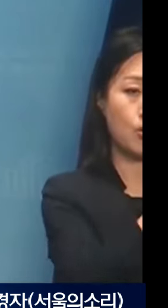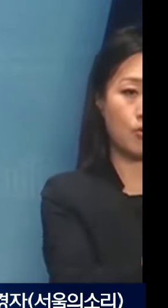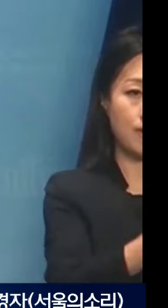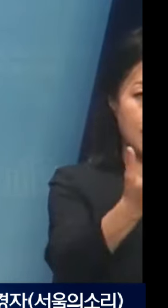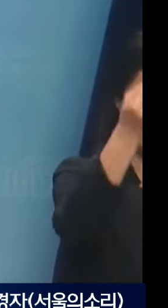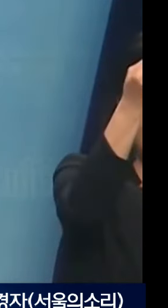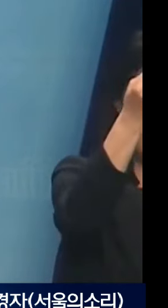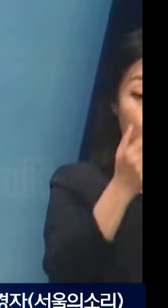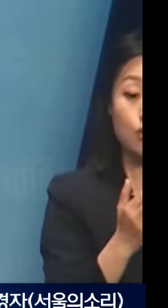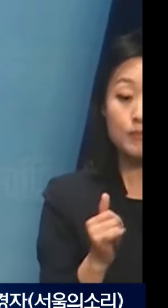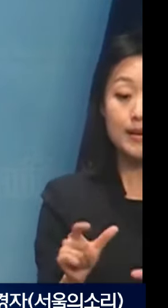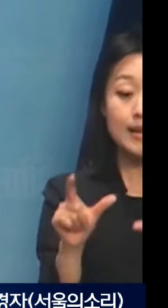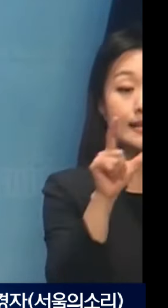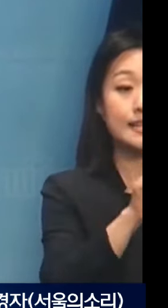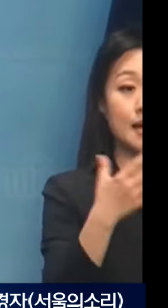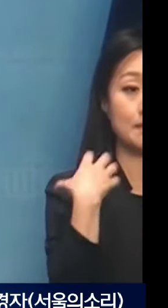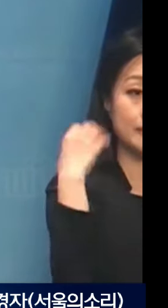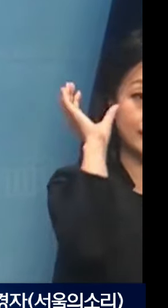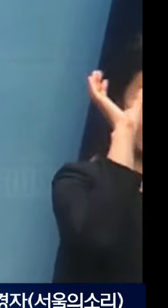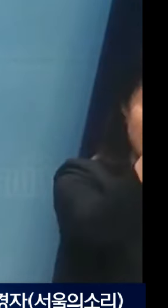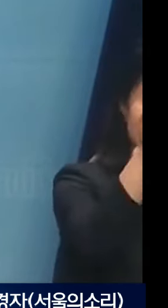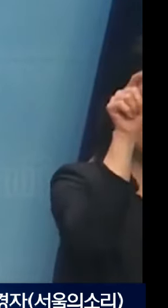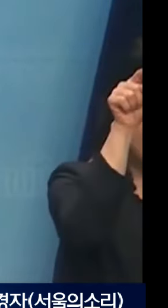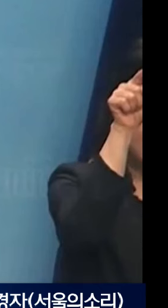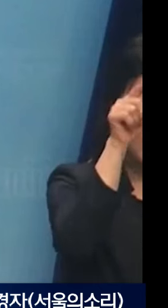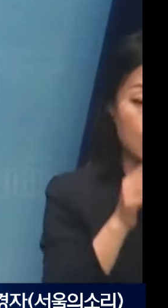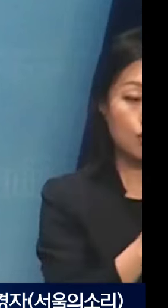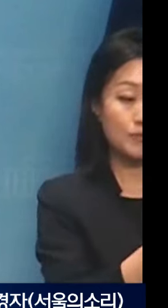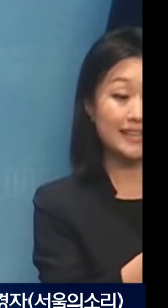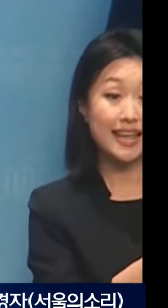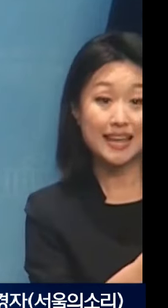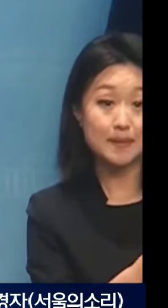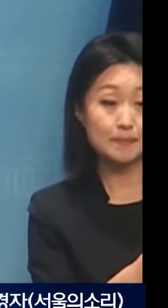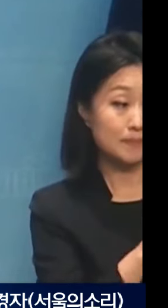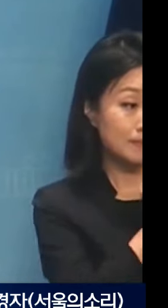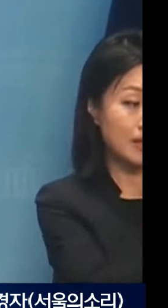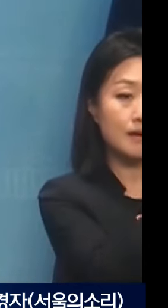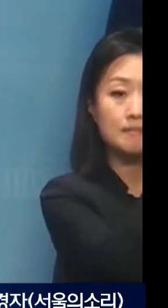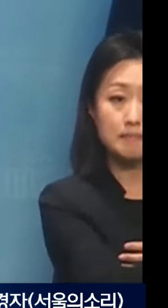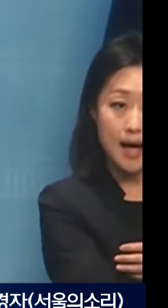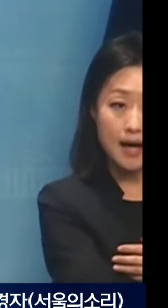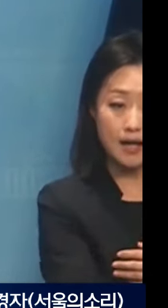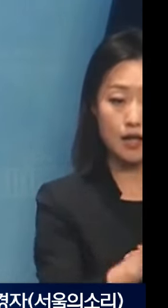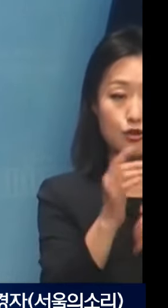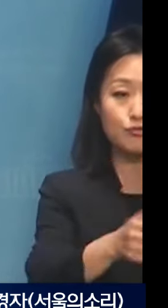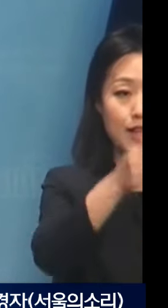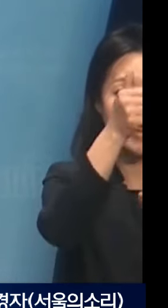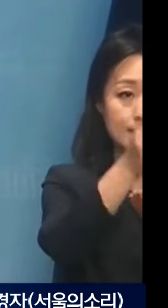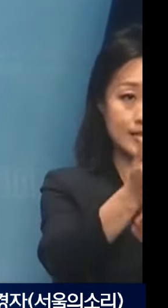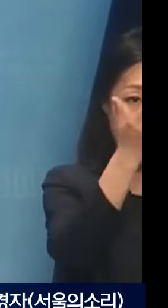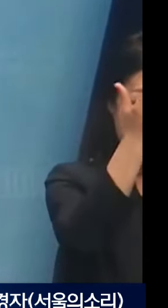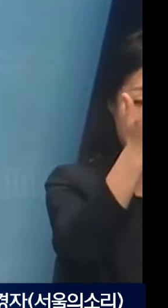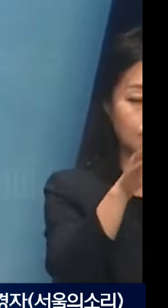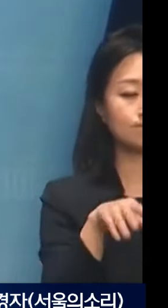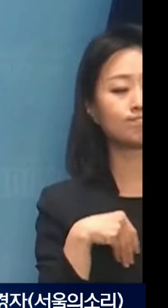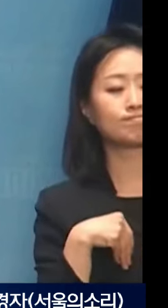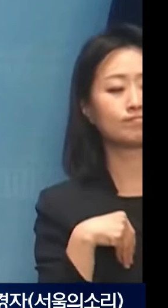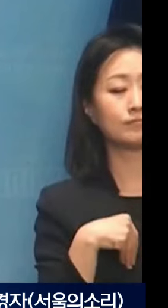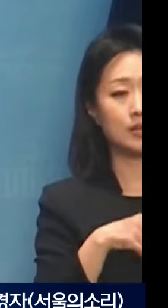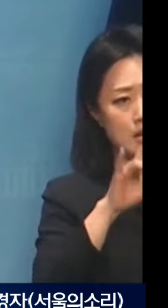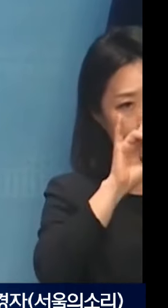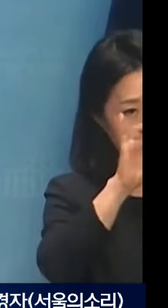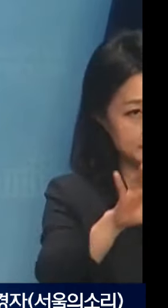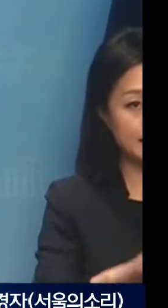국민의 삶을 책임져야 할 여당인 국민의힘의 무응답에 국회의장이 손 놓고 있을 수